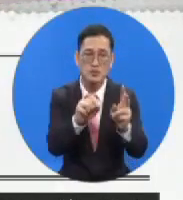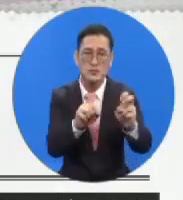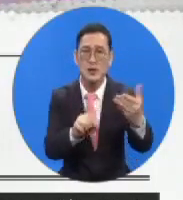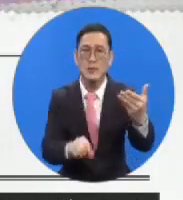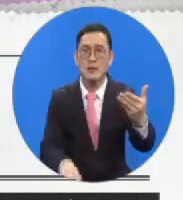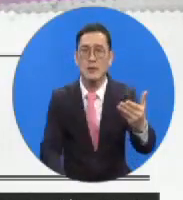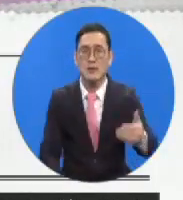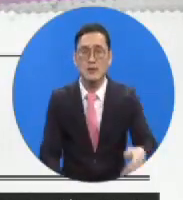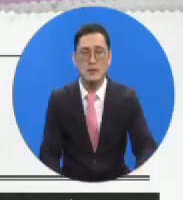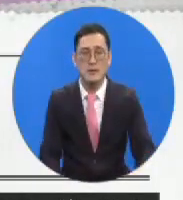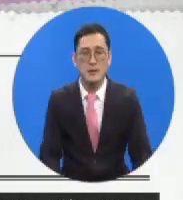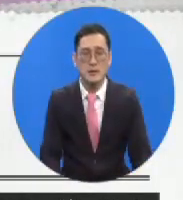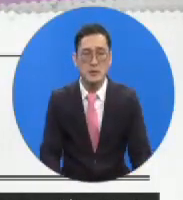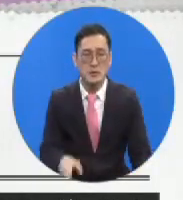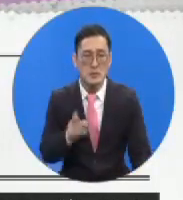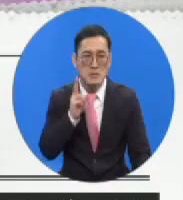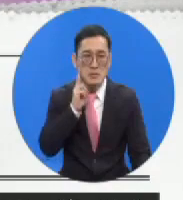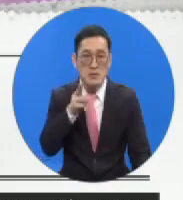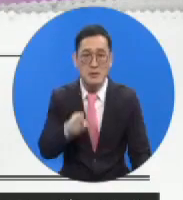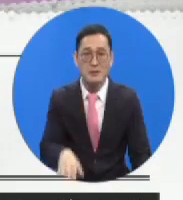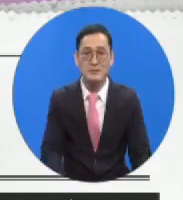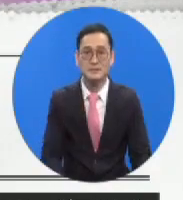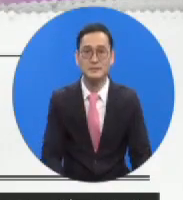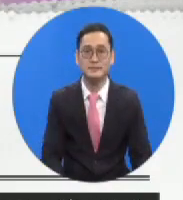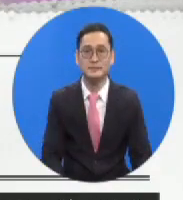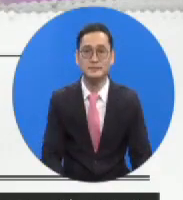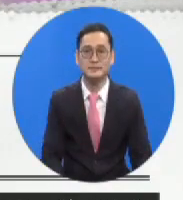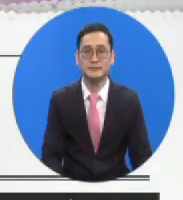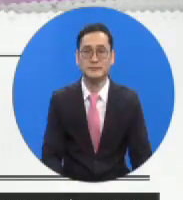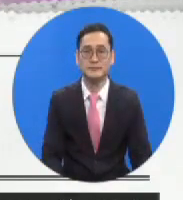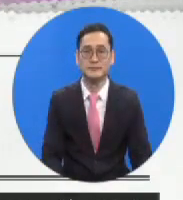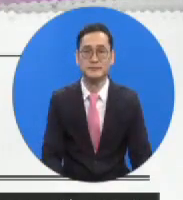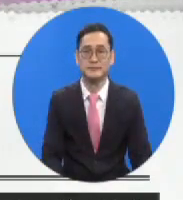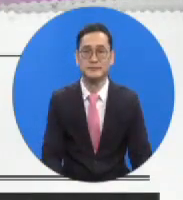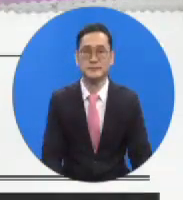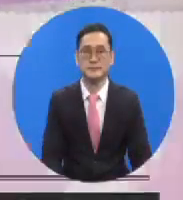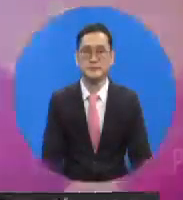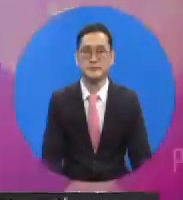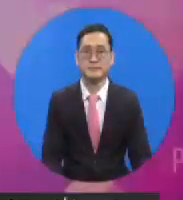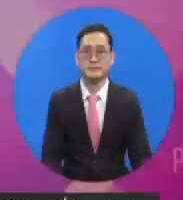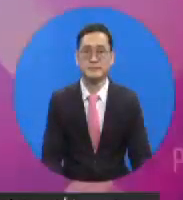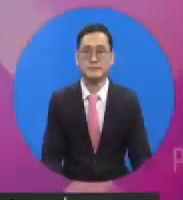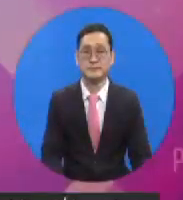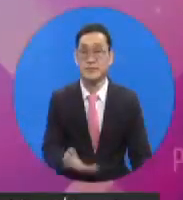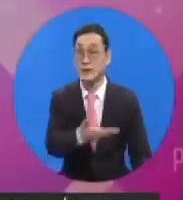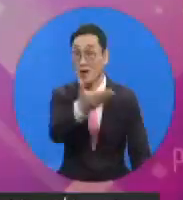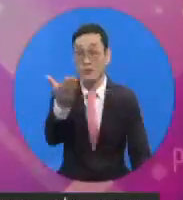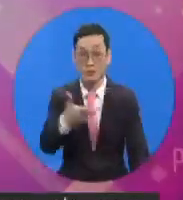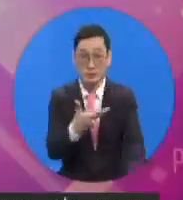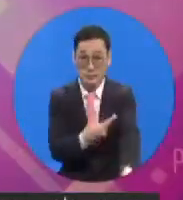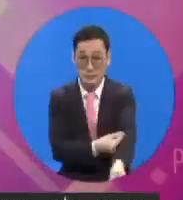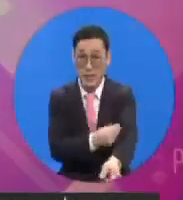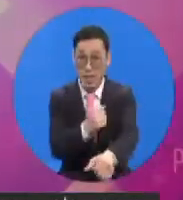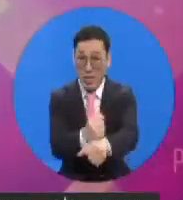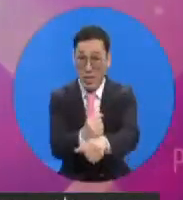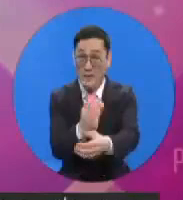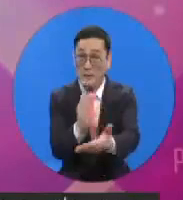늘었습니다. 독감 백신 접종이라는 선택. 여러분들은 어떤 선택을